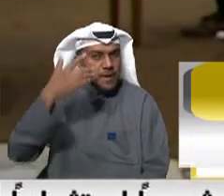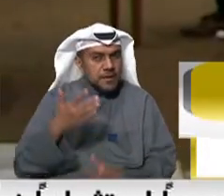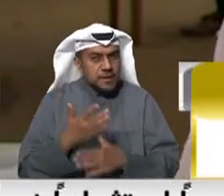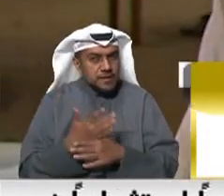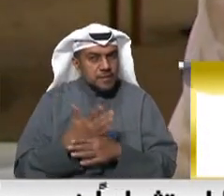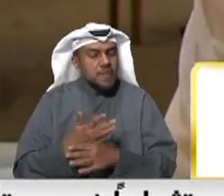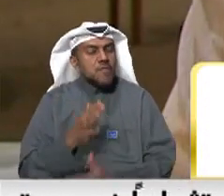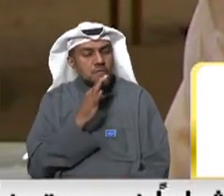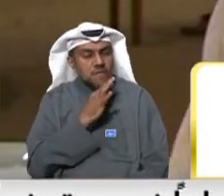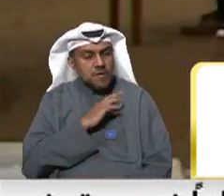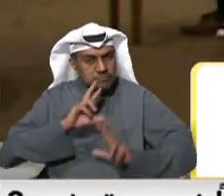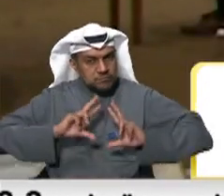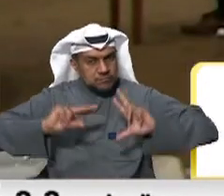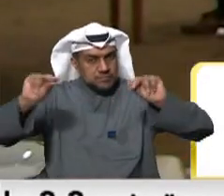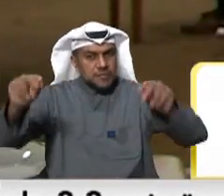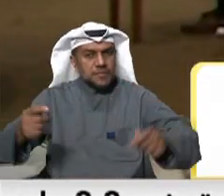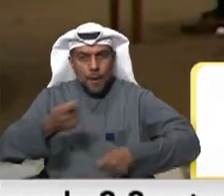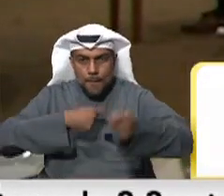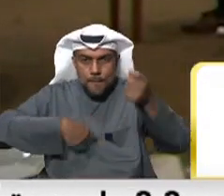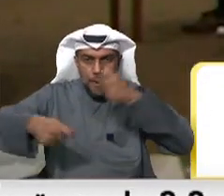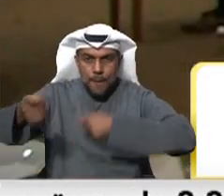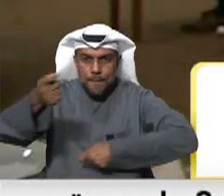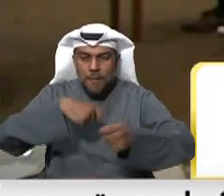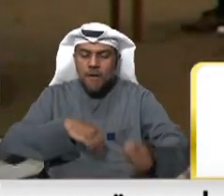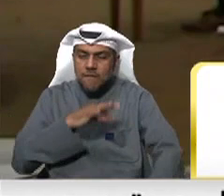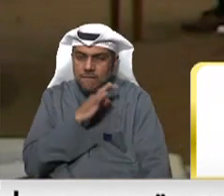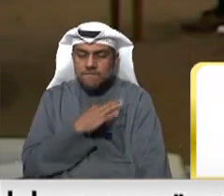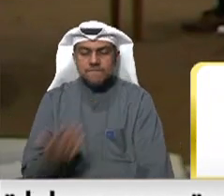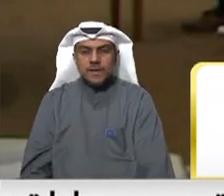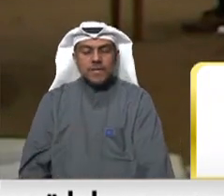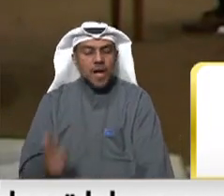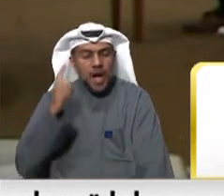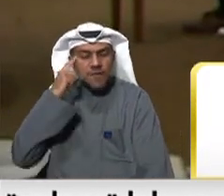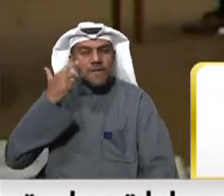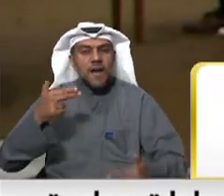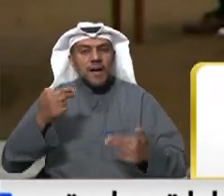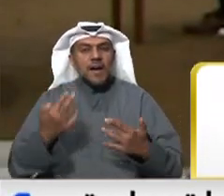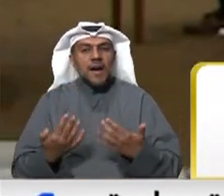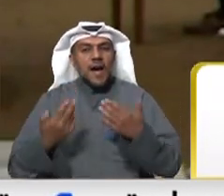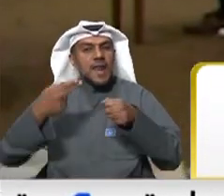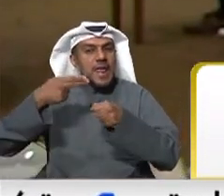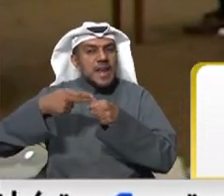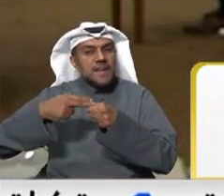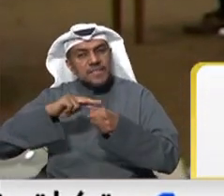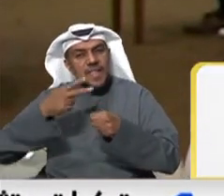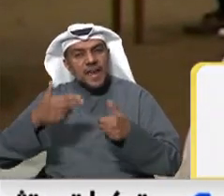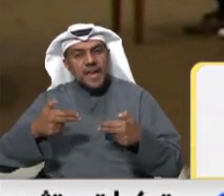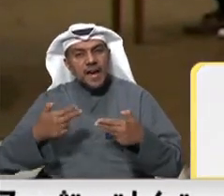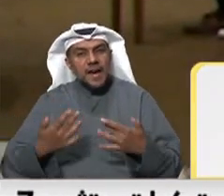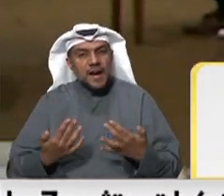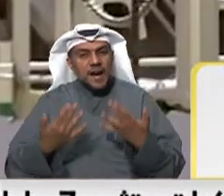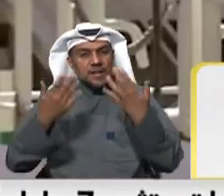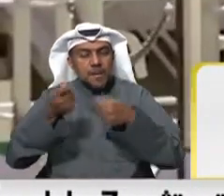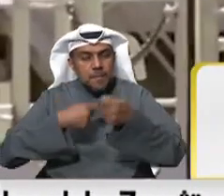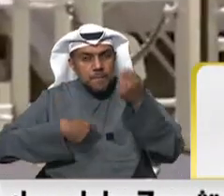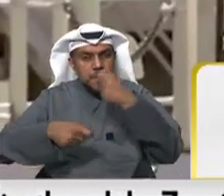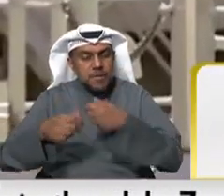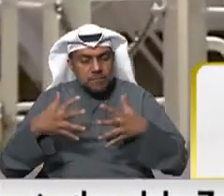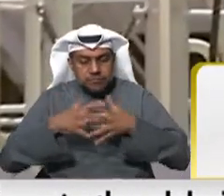جعل السوق أو آلية السوق هي التي تتحكم في سعر الغاز. هذا أدى